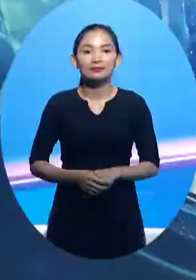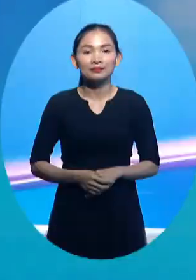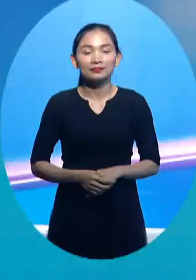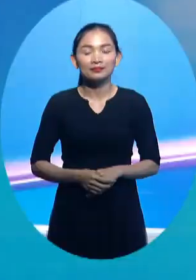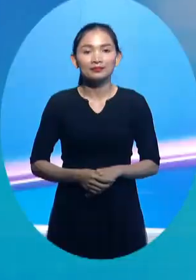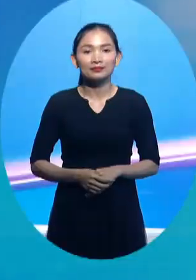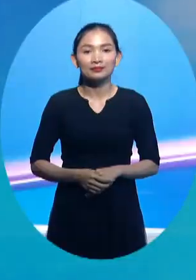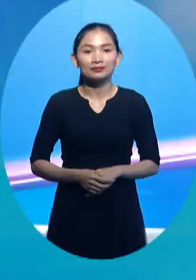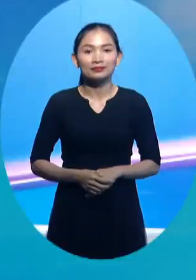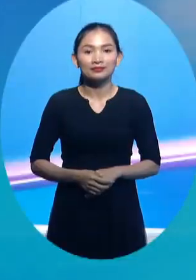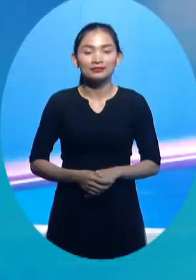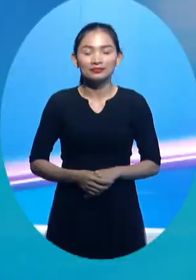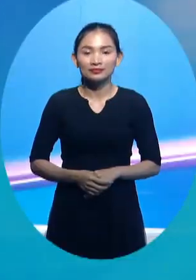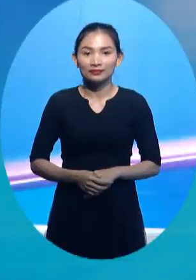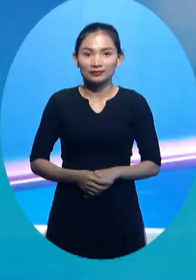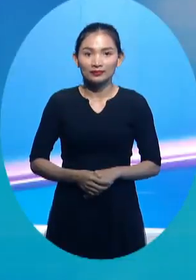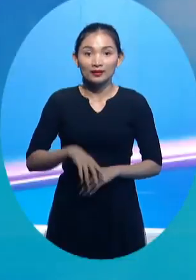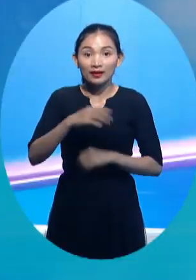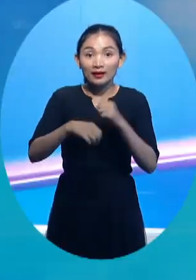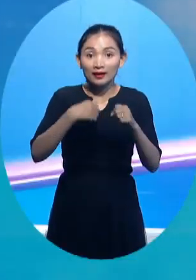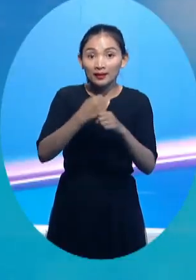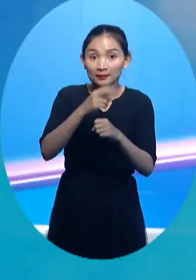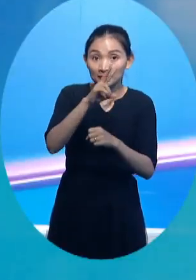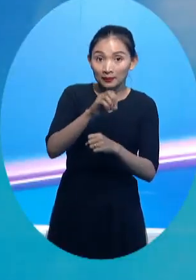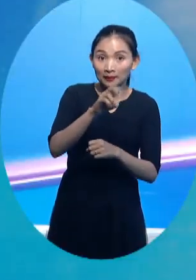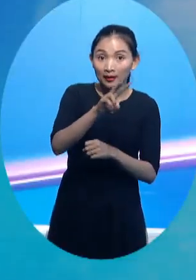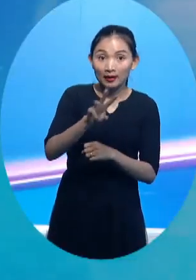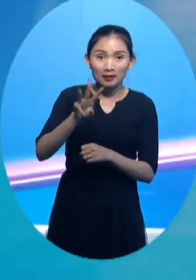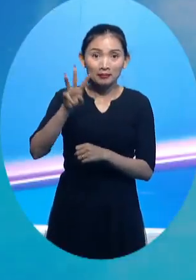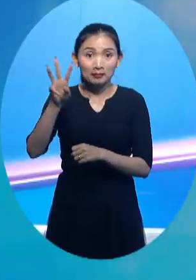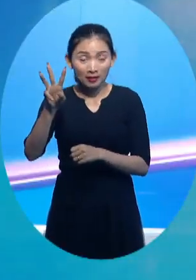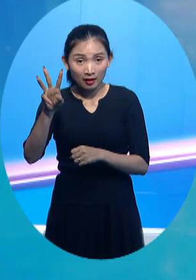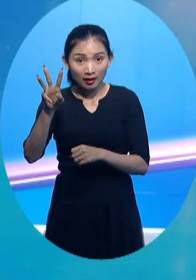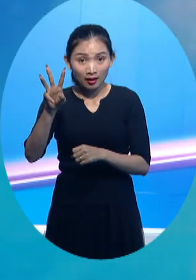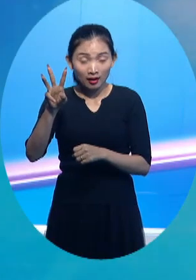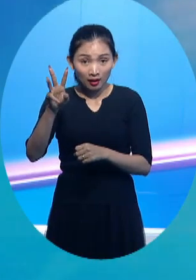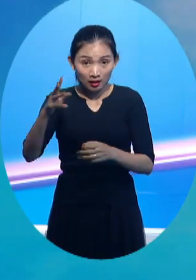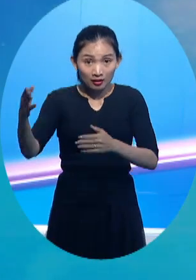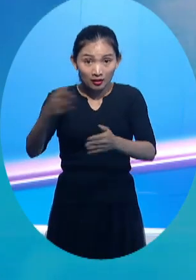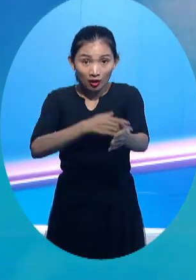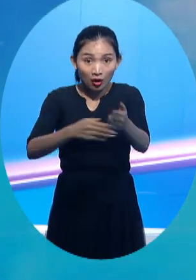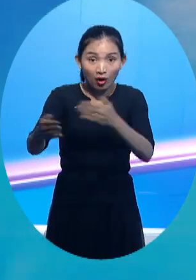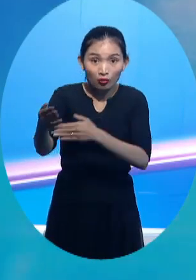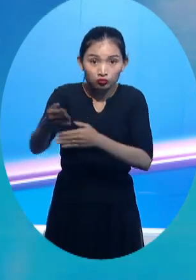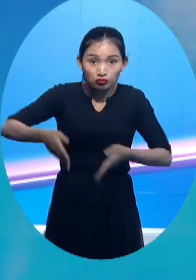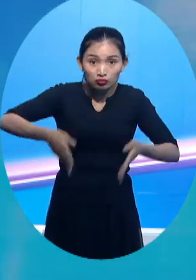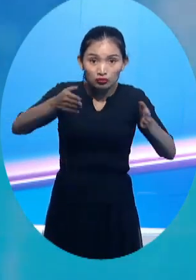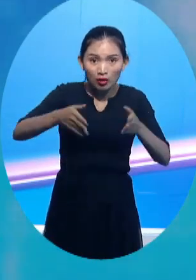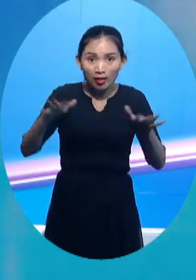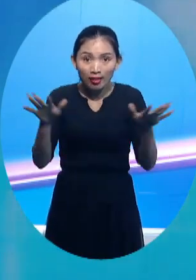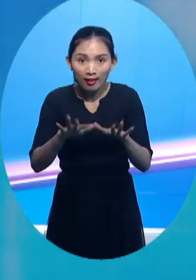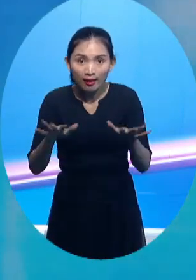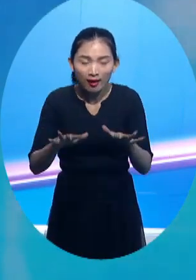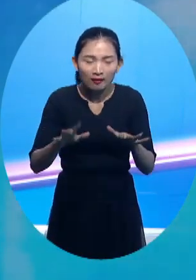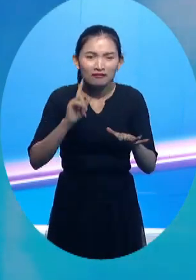Italia thưa quý vị nếu như năm 2023 là năm rất nhiều công trình dự án giao thông tại thành phố Hồ Chí Minh phải tập trung hoàn tất các